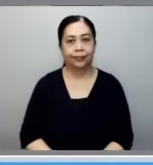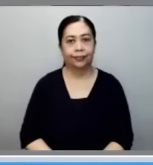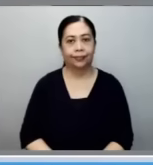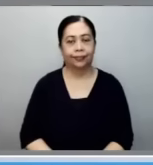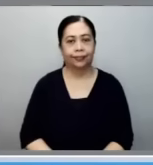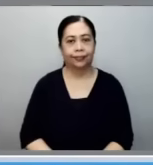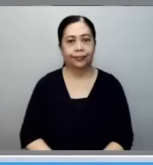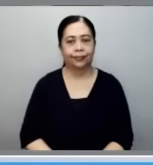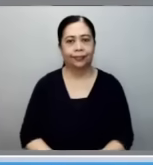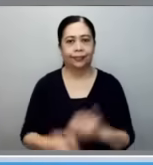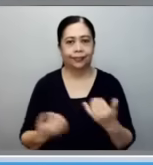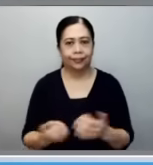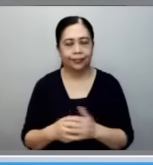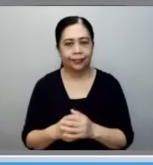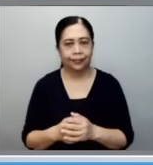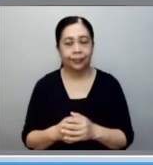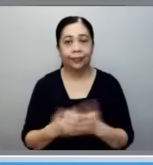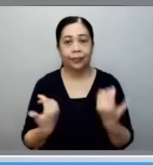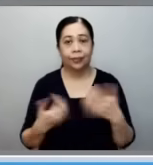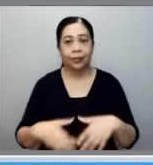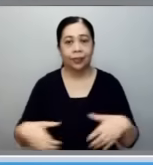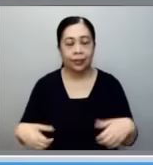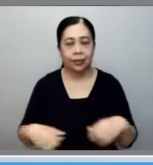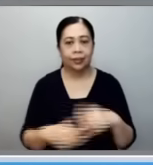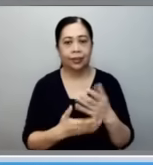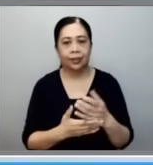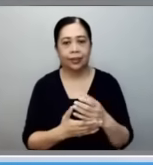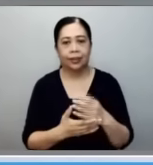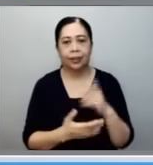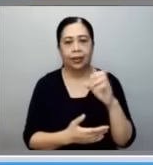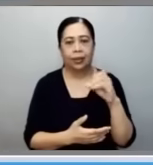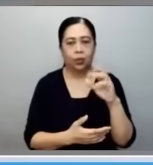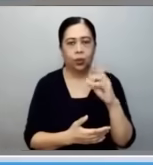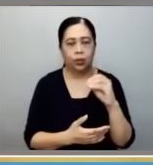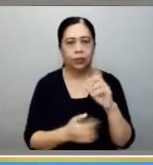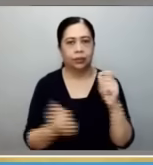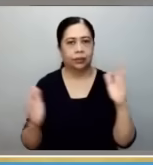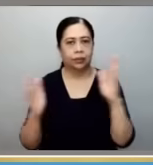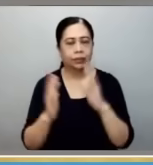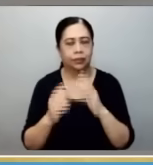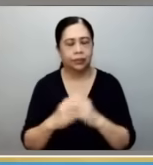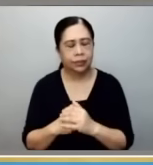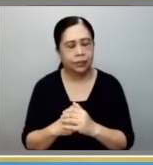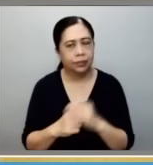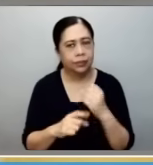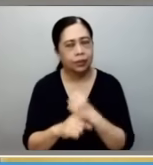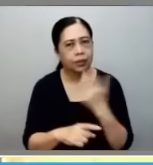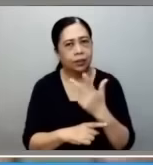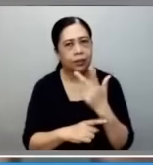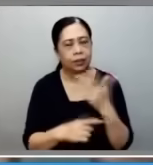Back in action si former lightweight world champion Edward Landslide Folayang. Muli sila mag-aharap ni Amir Khan sa September 30 sa